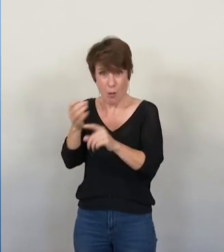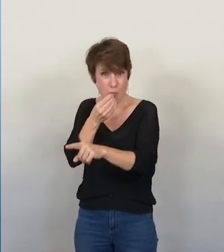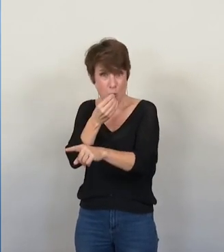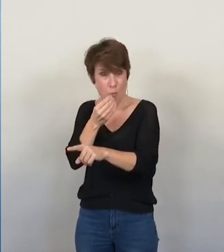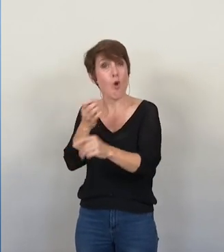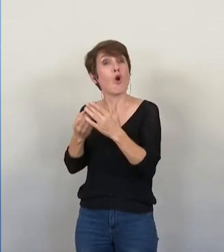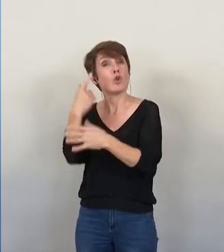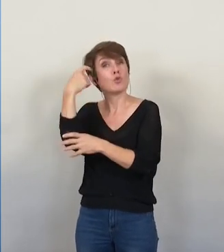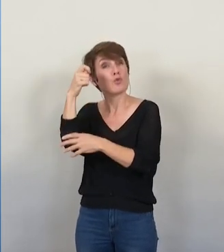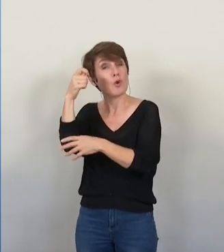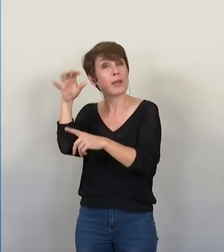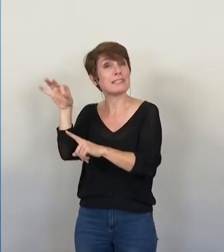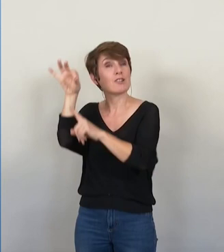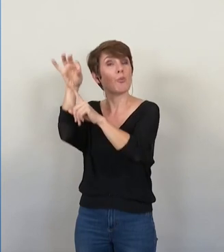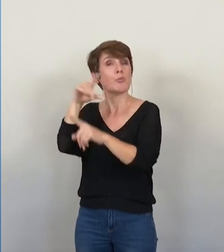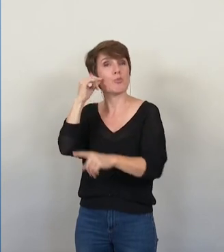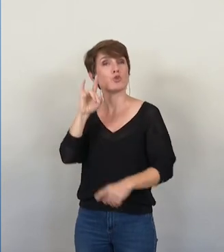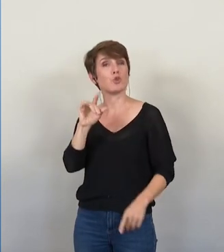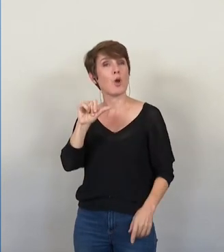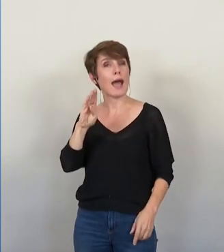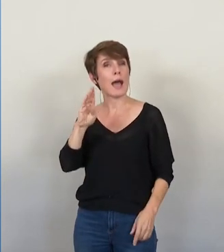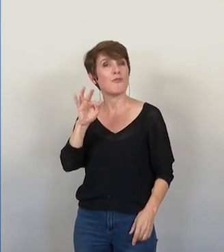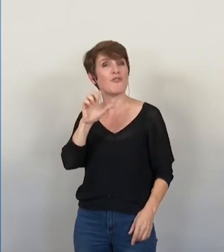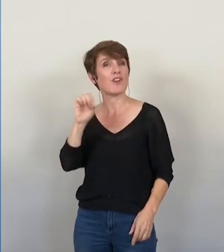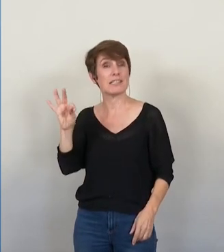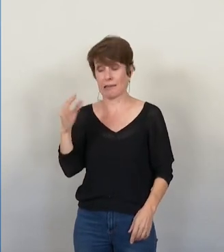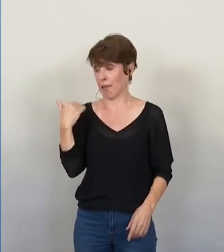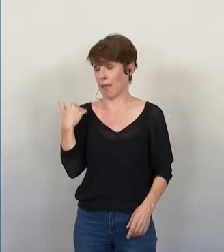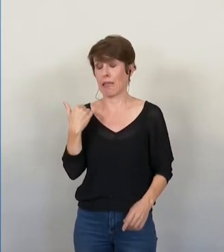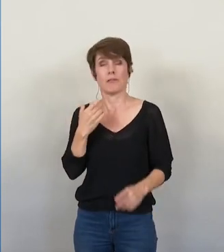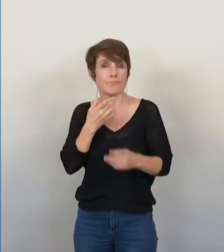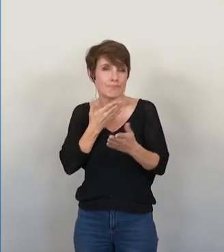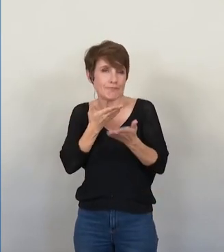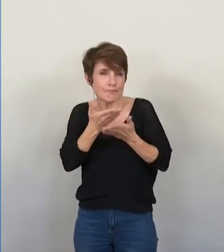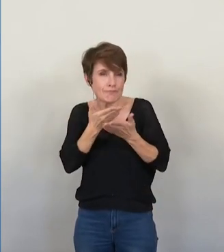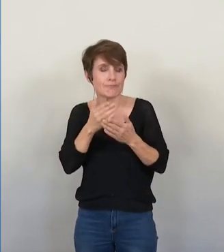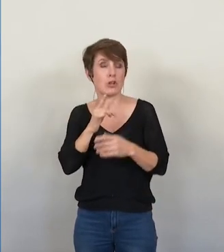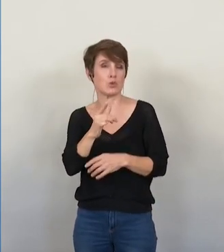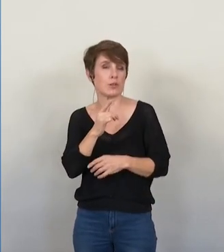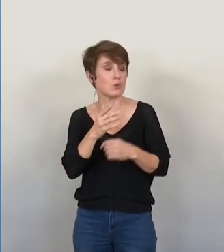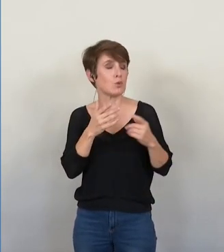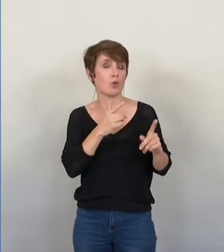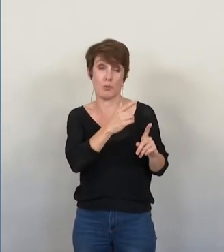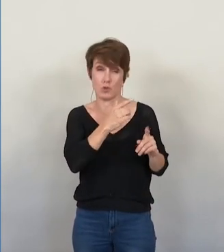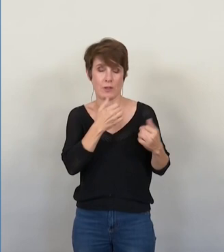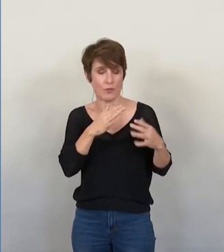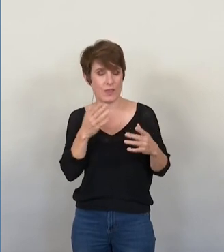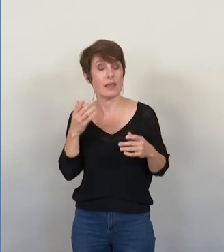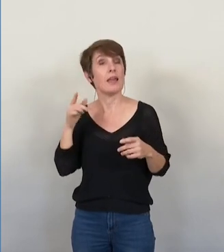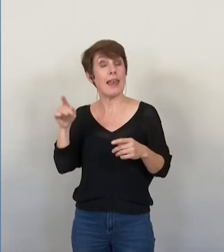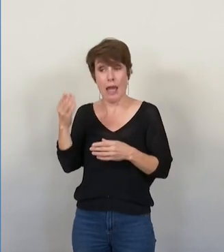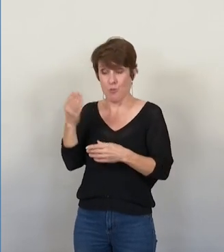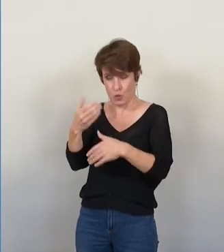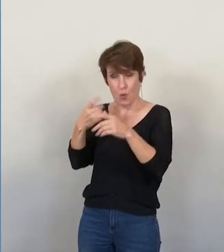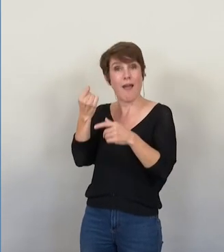président Klaus apfast lors de notre dernier échange Grenoble Habitat a besoin en réalité d'une recapitalisation de 15